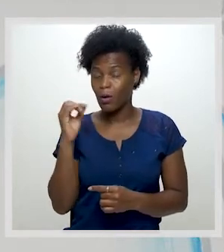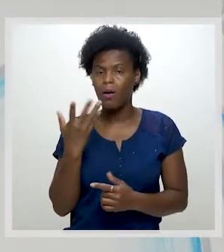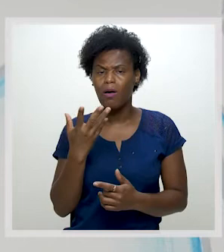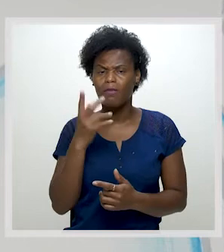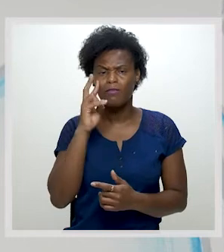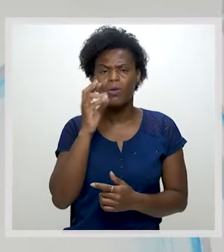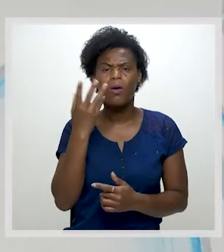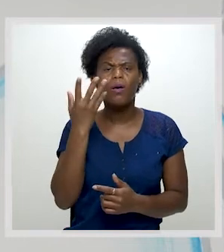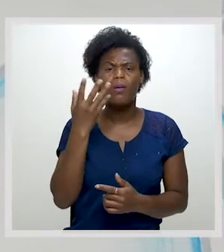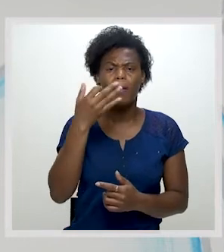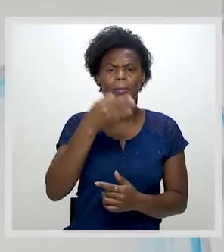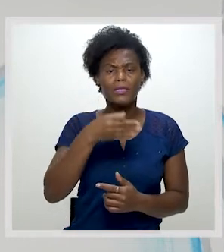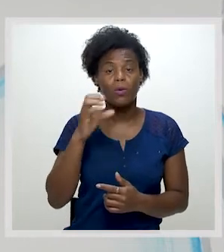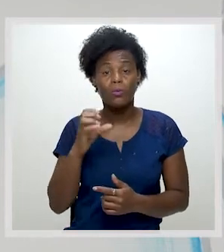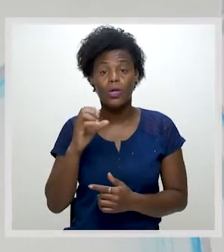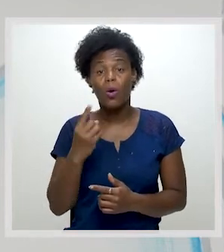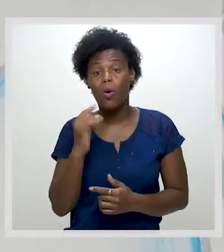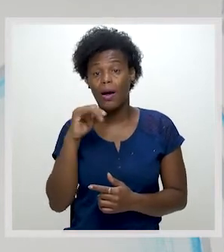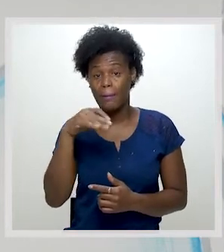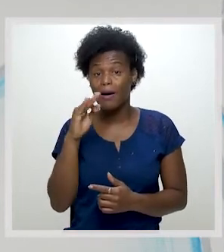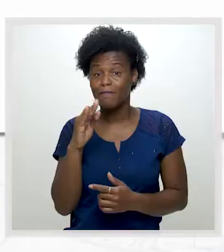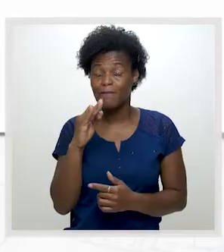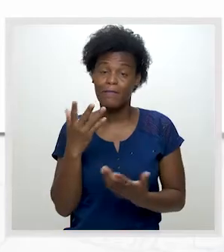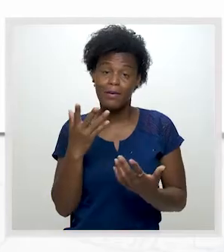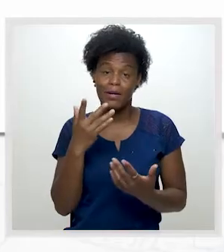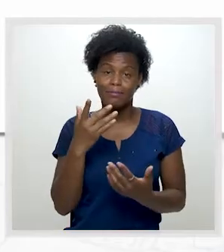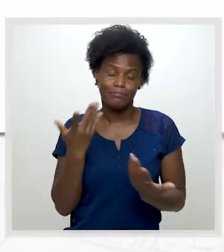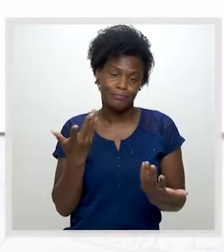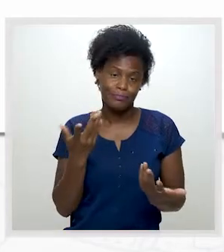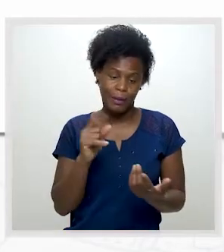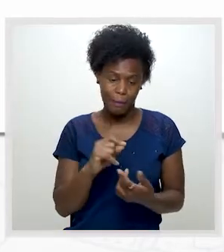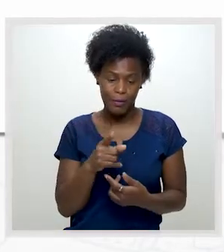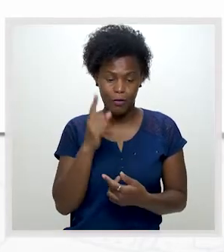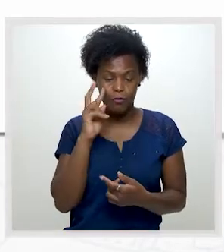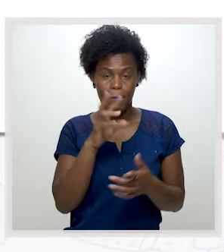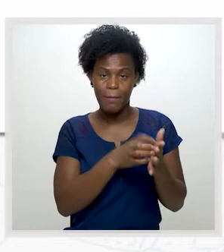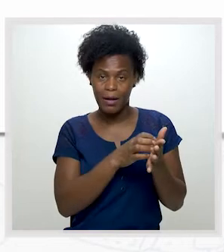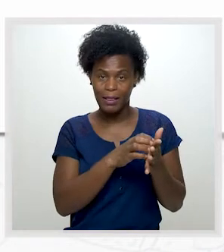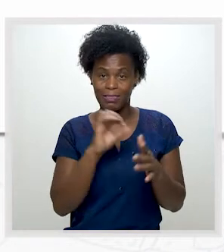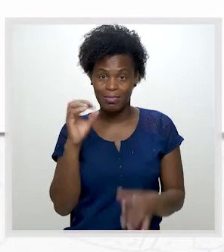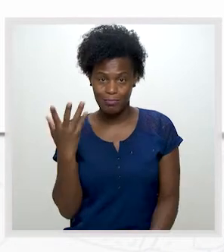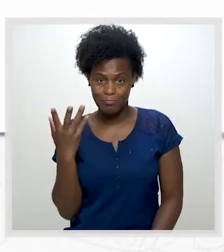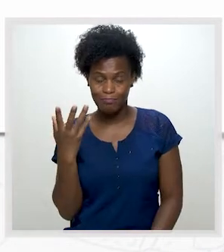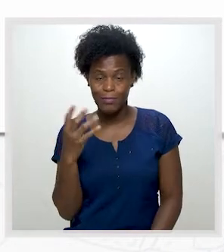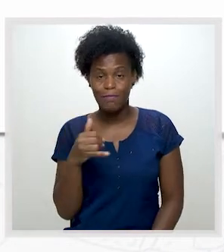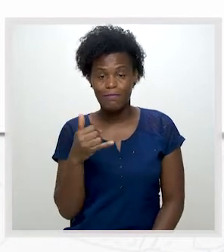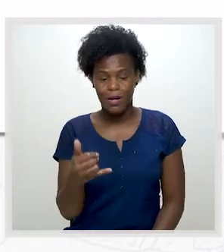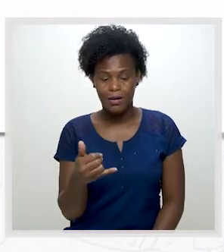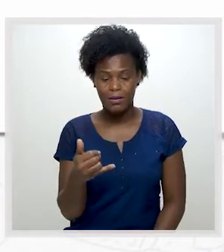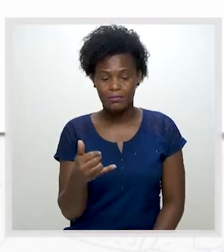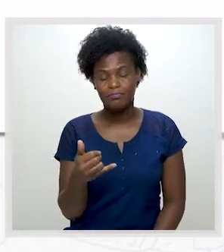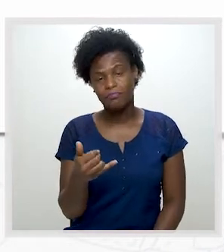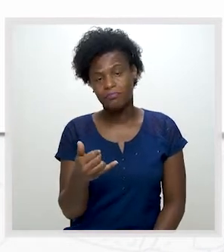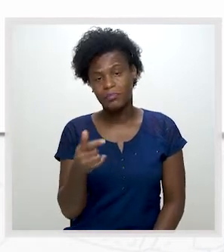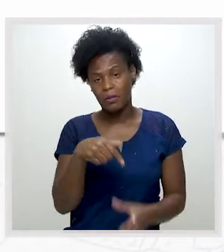le passé composé ou l'imparfait dans un récit. Nous verrons aussi les marqueurs temporels qui entraînent l'emploi de